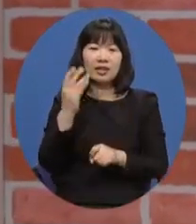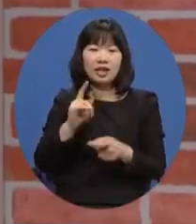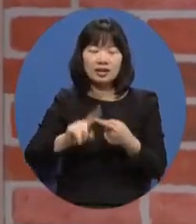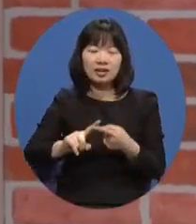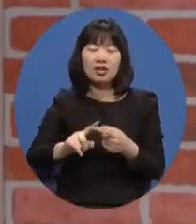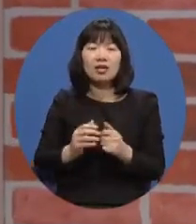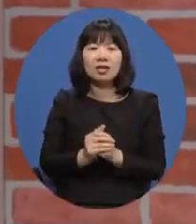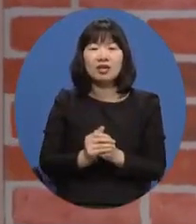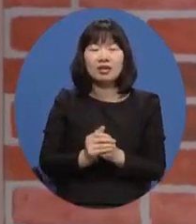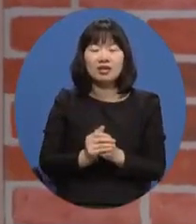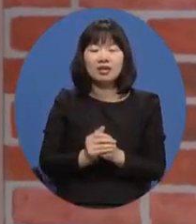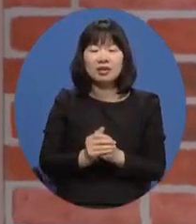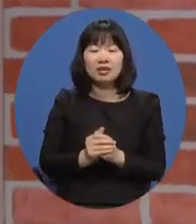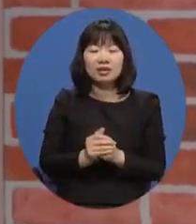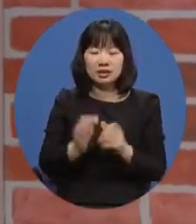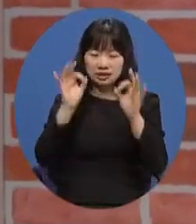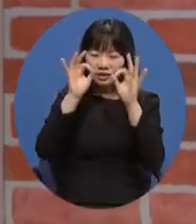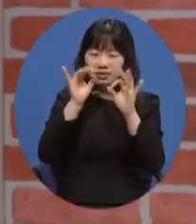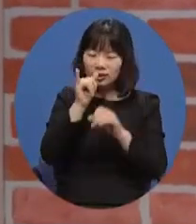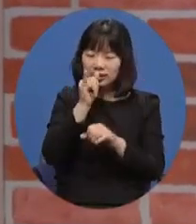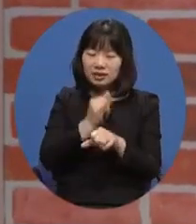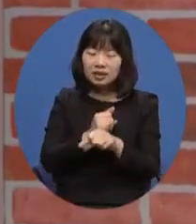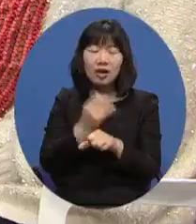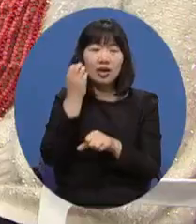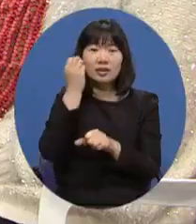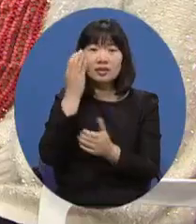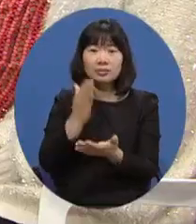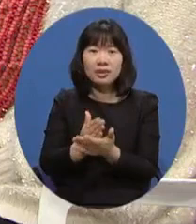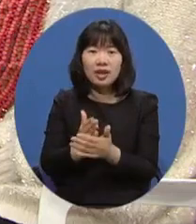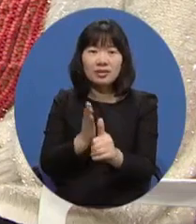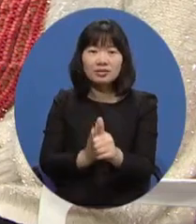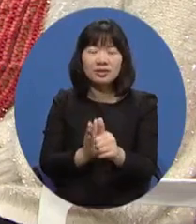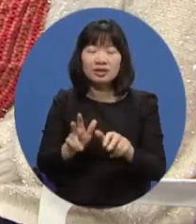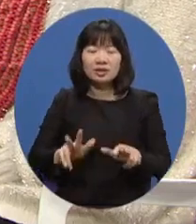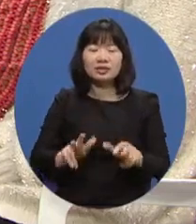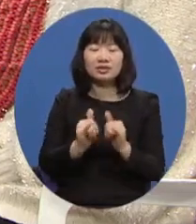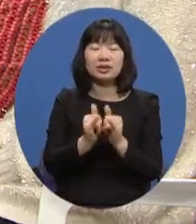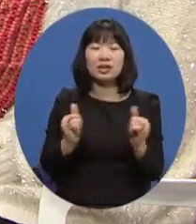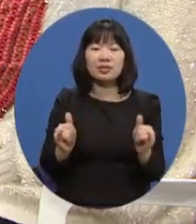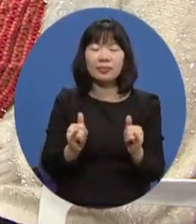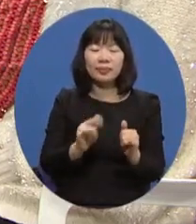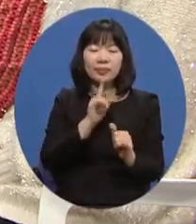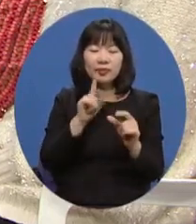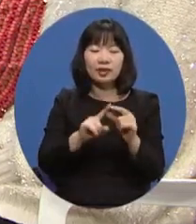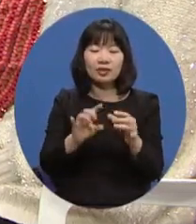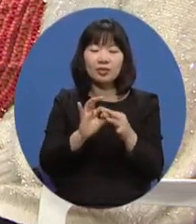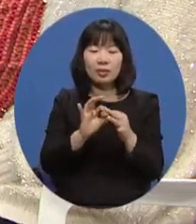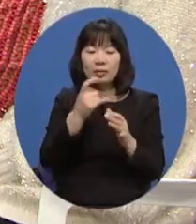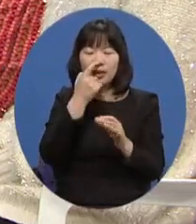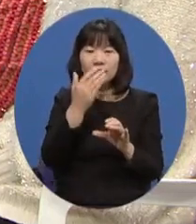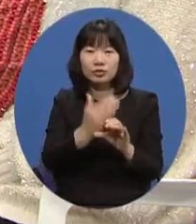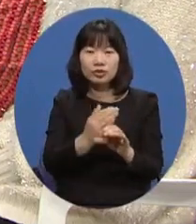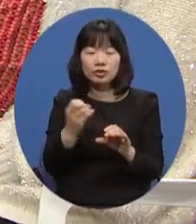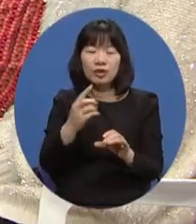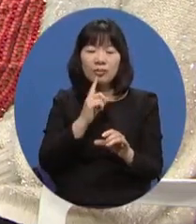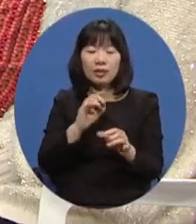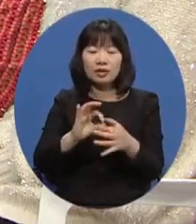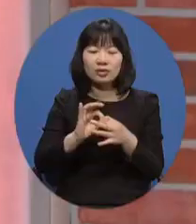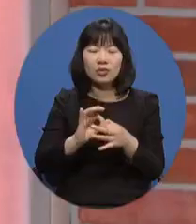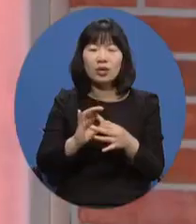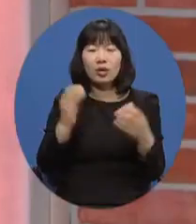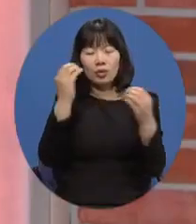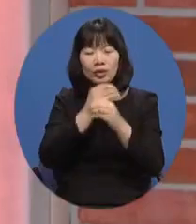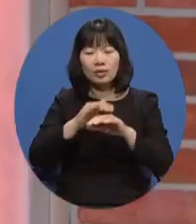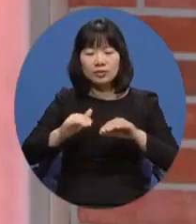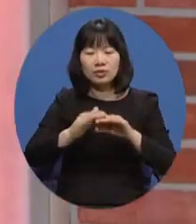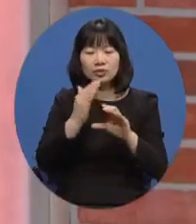그걸 아이들이 꼭 지켜보고 있다는 걸 잊지 마셔야 돼요. 그러면 사람은 언어를 통해 배우고 말을 통해